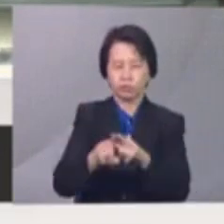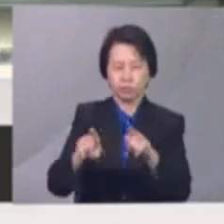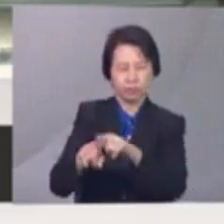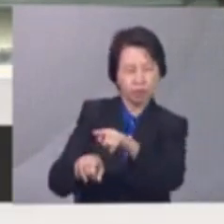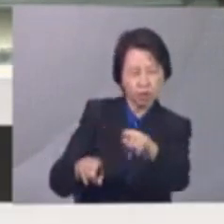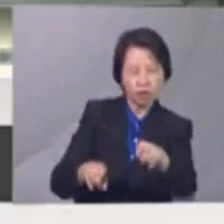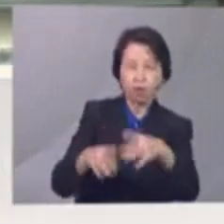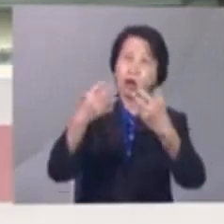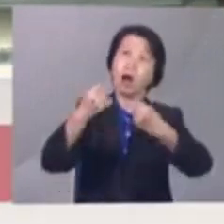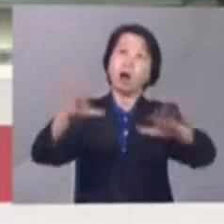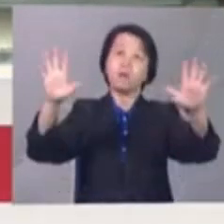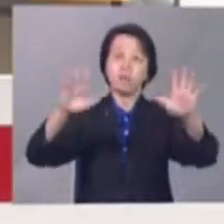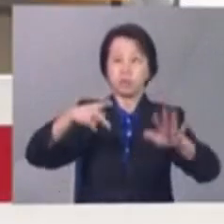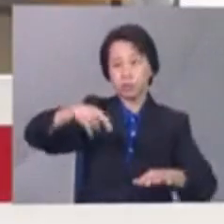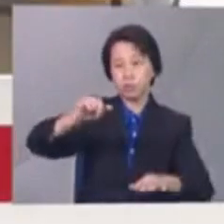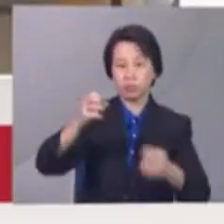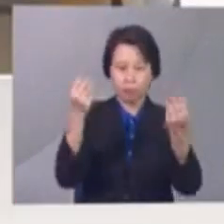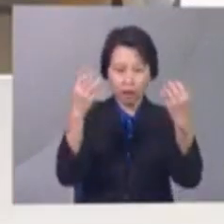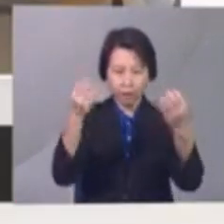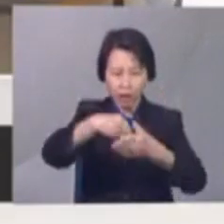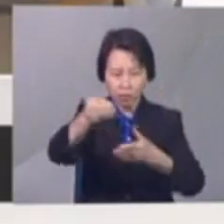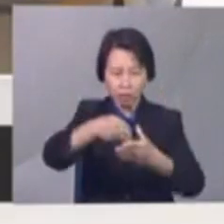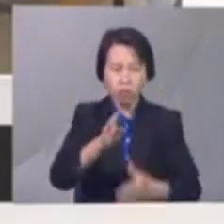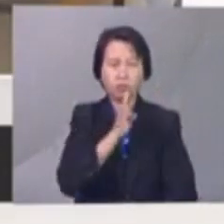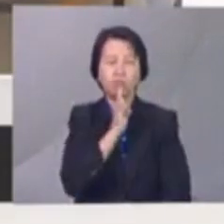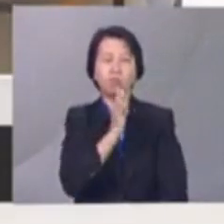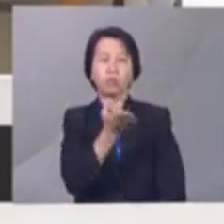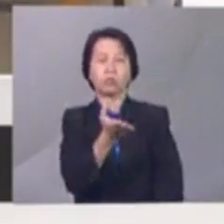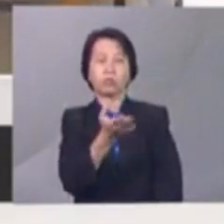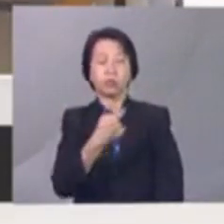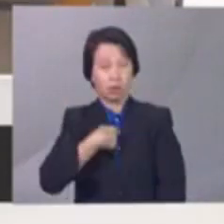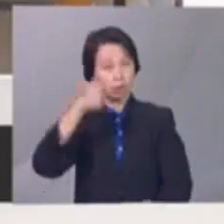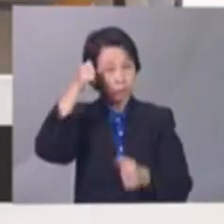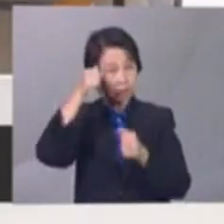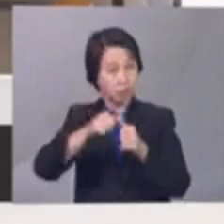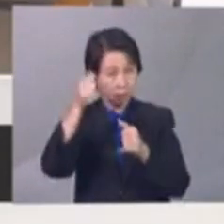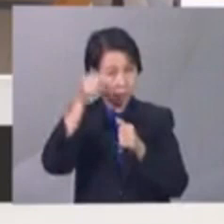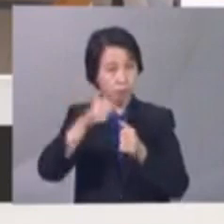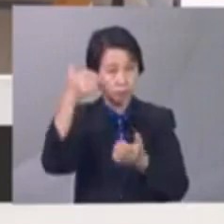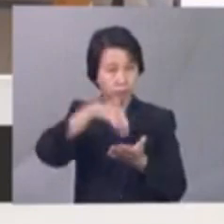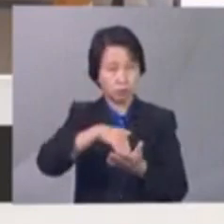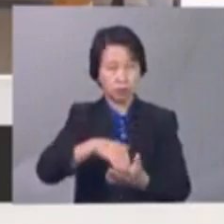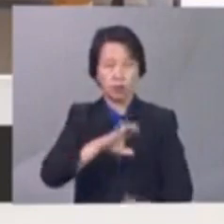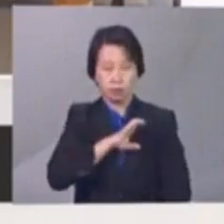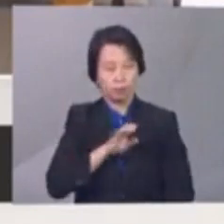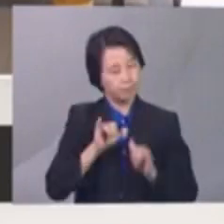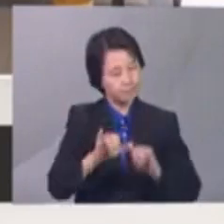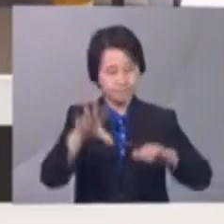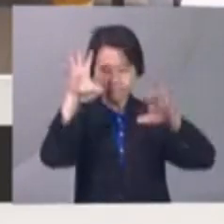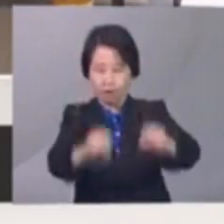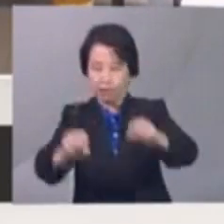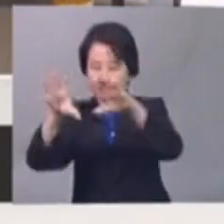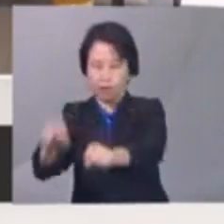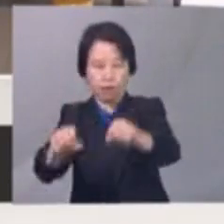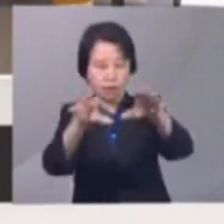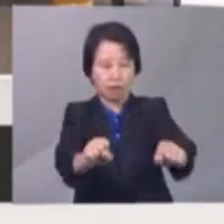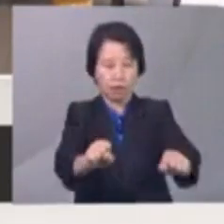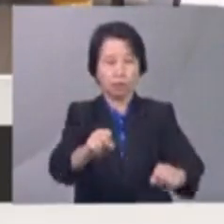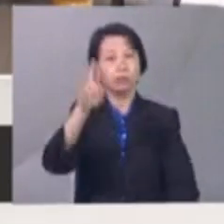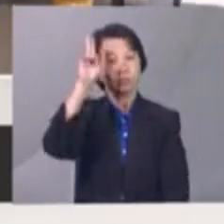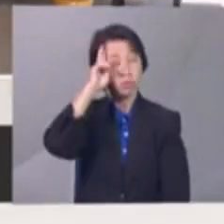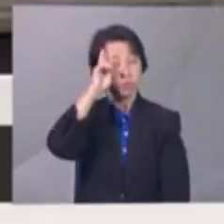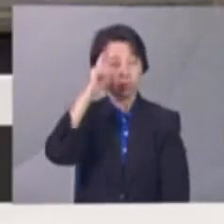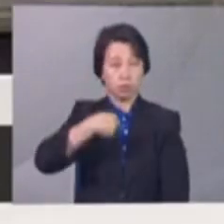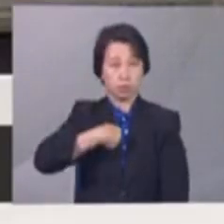ni. Ramai yang dah keluar dan sebagainya. Jadi saya nak ingatkan sekali lagi, pihak polis akan meneruskan tangkapan kerana seperti yang